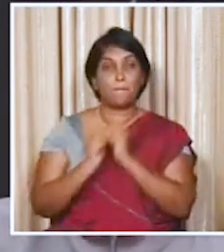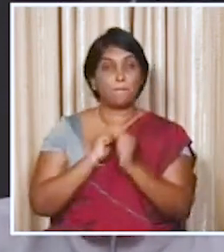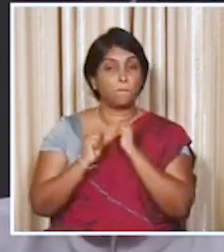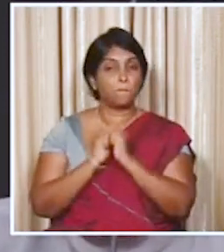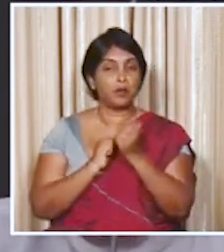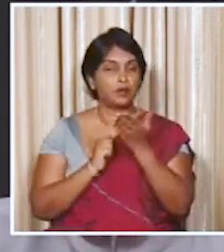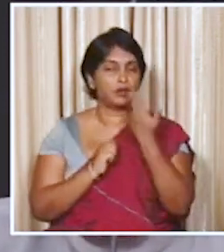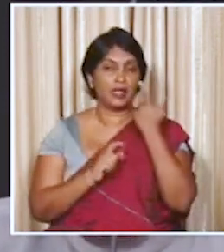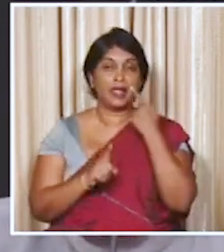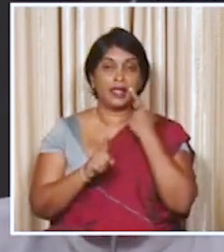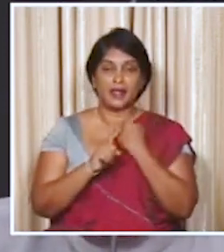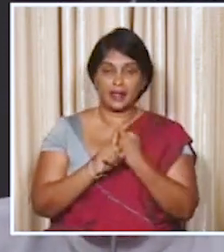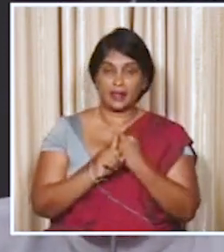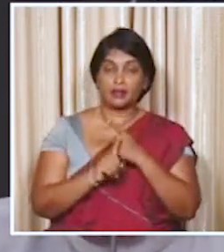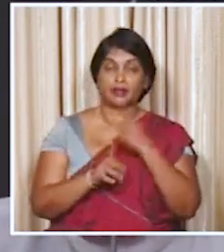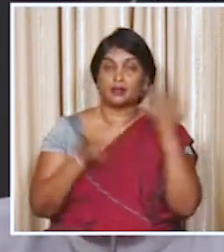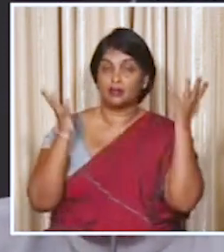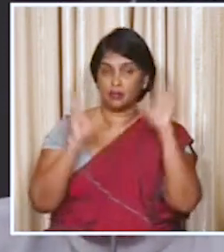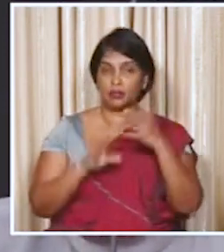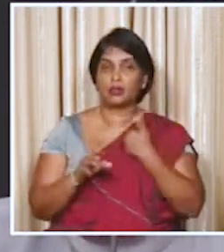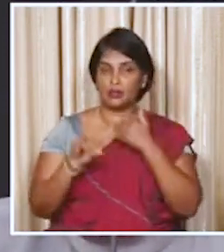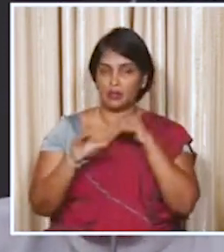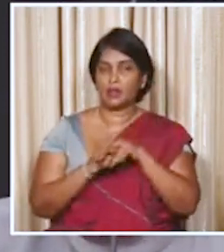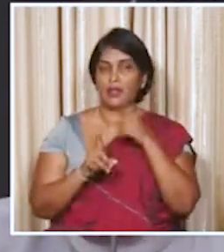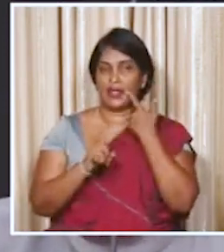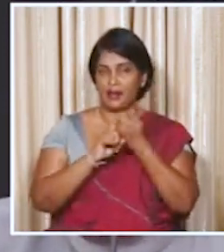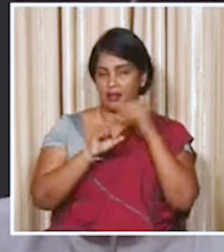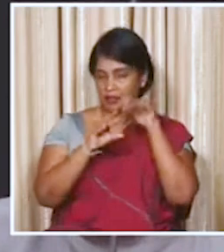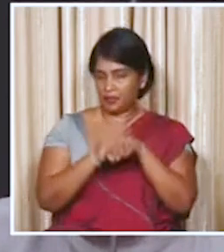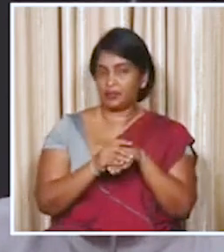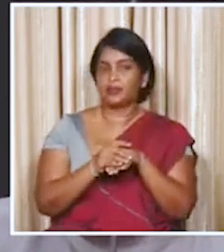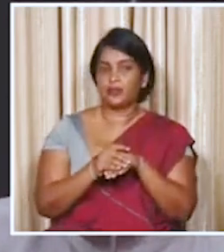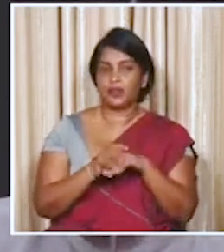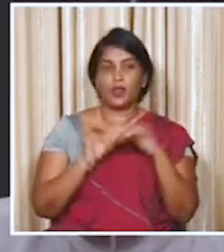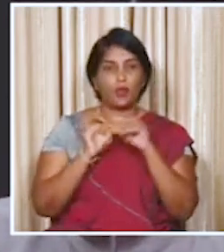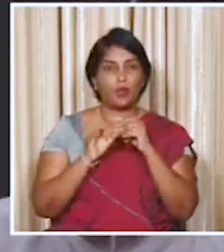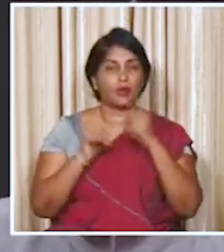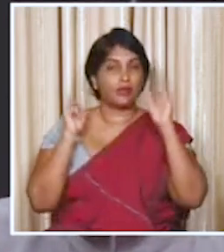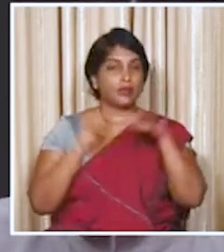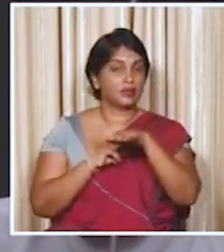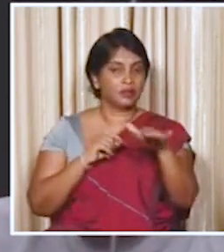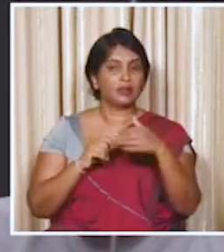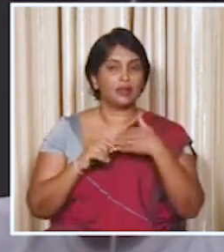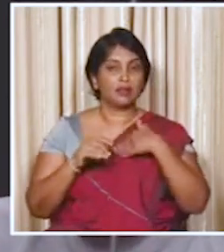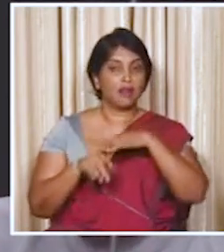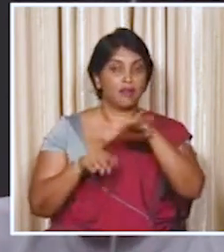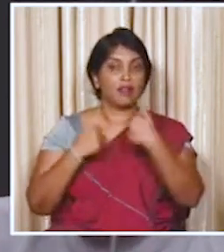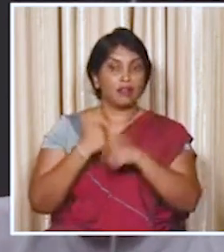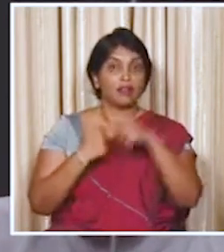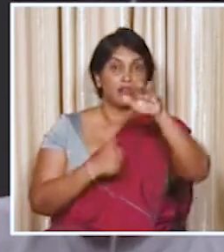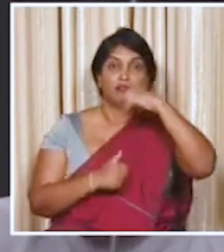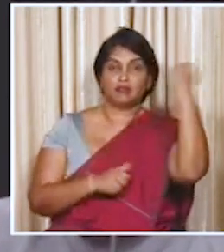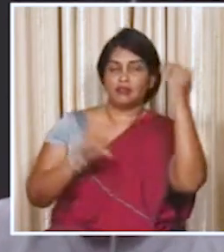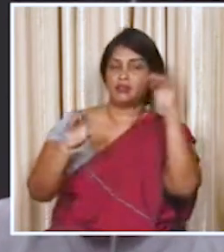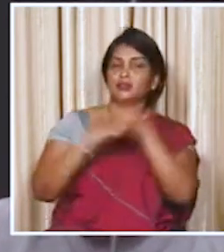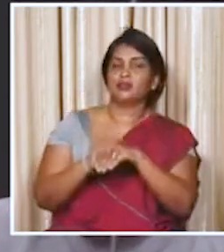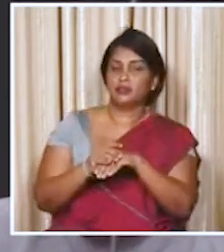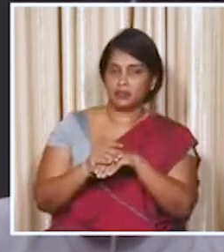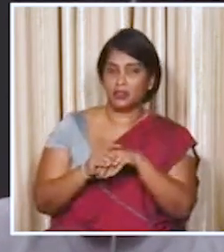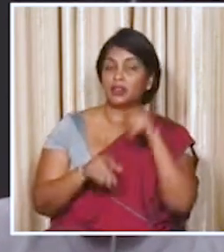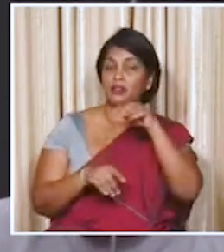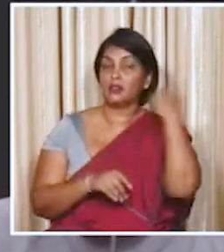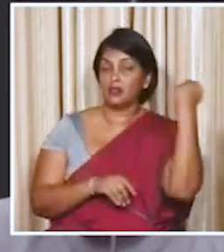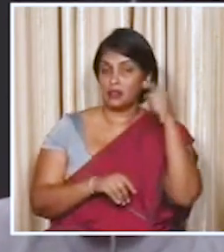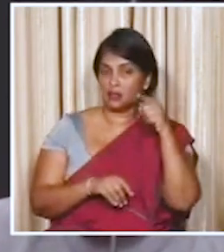බැලුවාම මහනුවර ඔබතුමීගේ රැස්වීම දවසේ මමත් හිටියා නුවර. අපි හිටියා බෝගම්බර පිට්ටනියේ. මම හදපු පිට්ටනිය ඔබතුමී රැස්වීම තිබ්බේ. ඒ